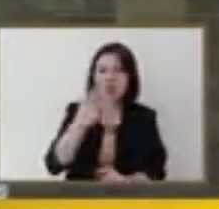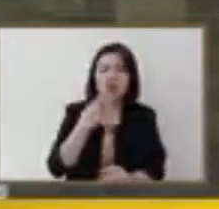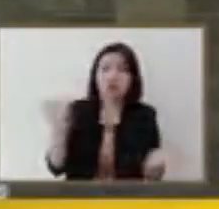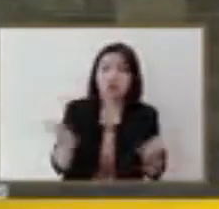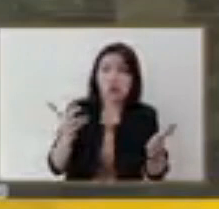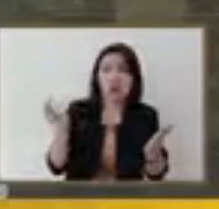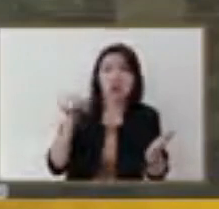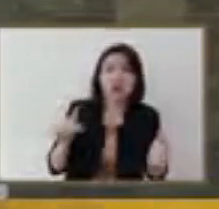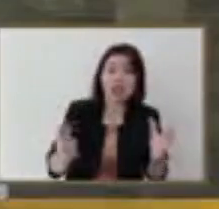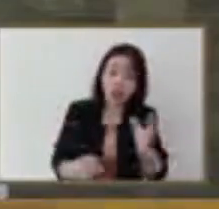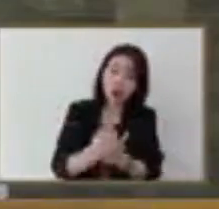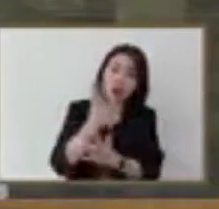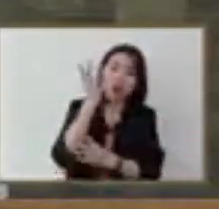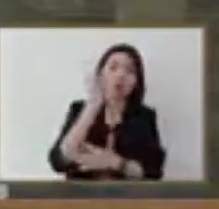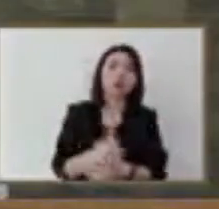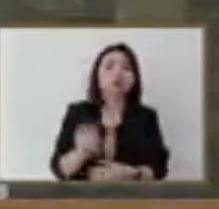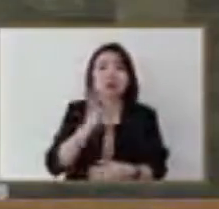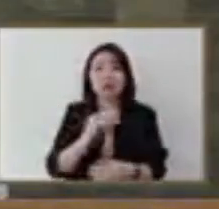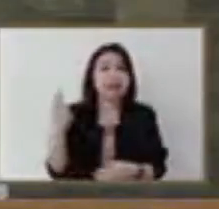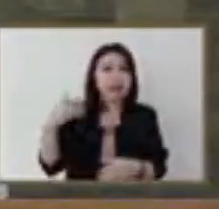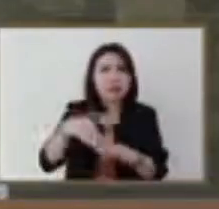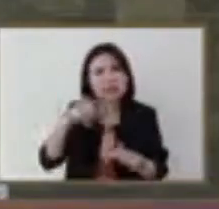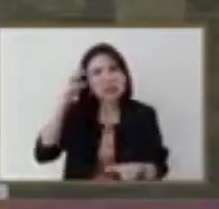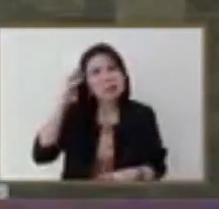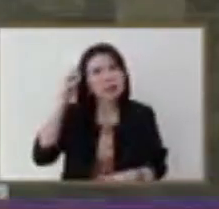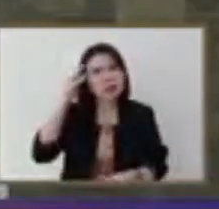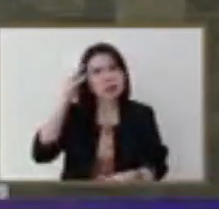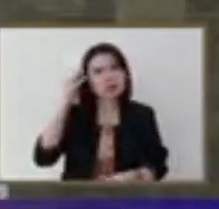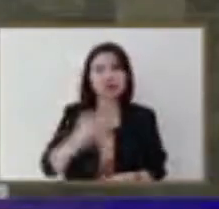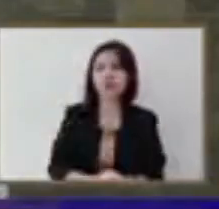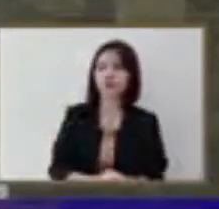sila nandoon-doon, ang nasa isip nga nila, you know,